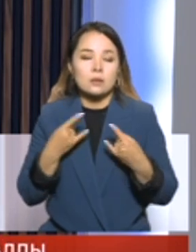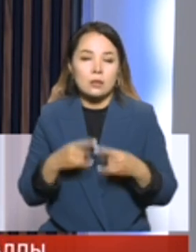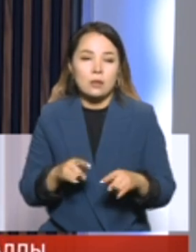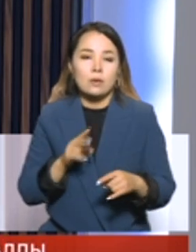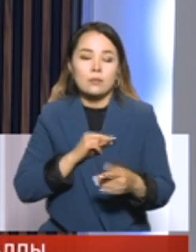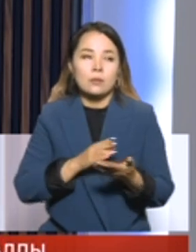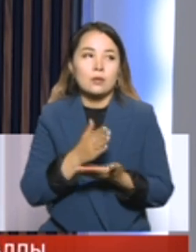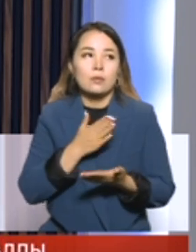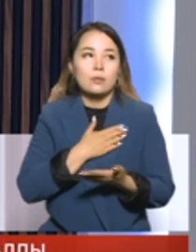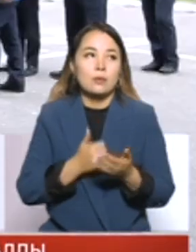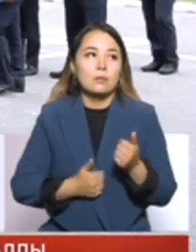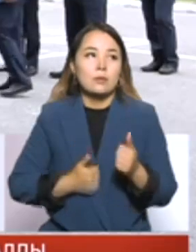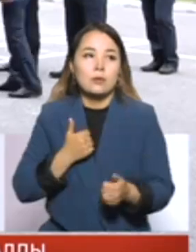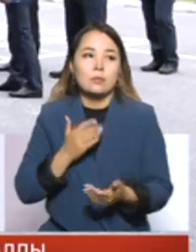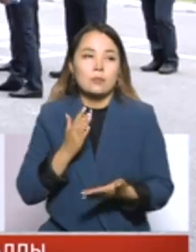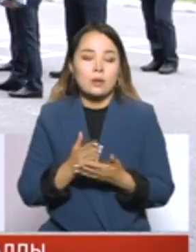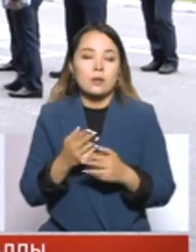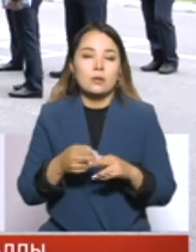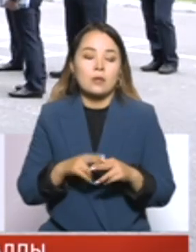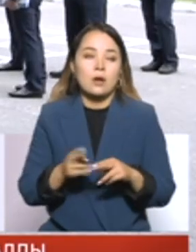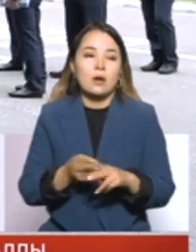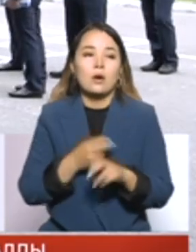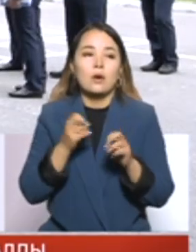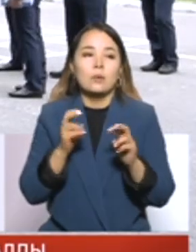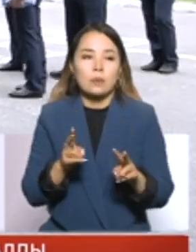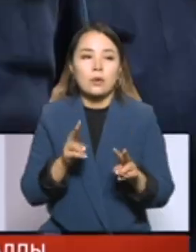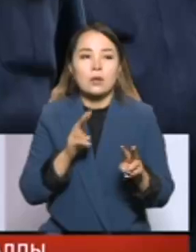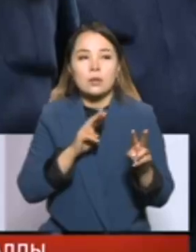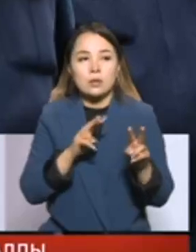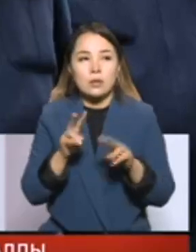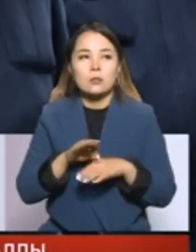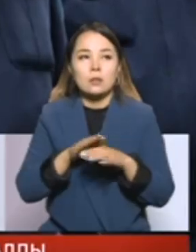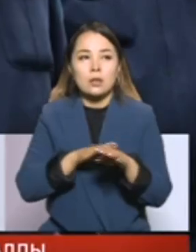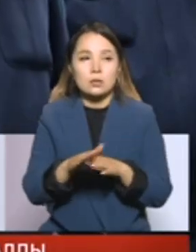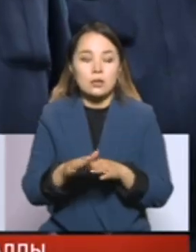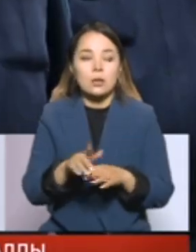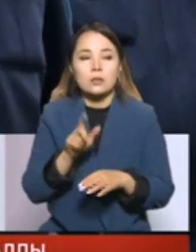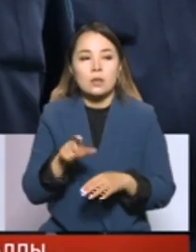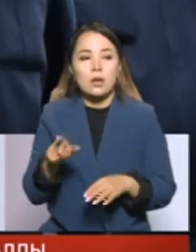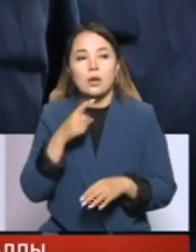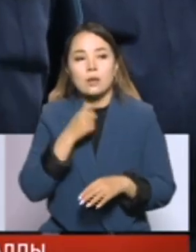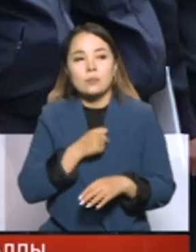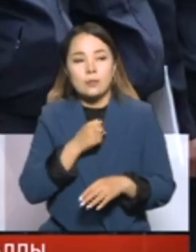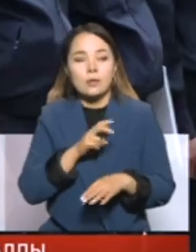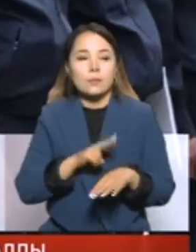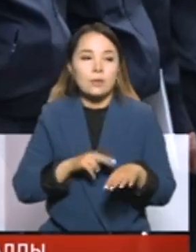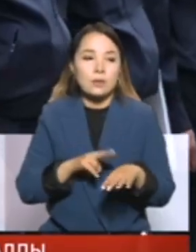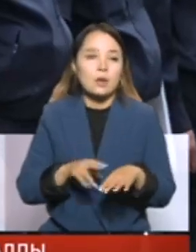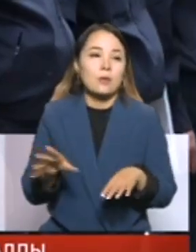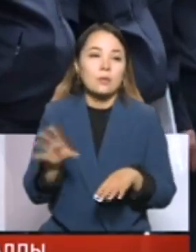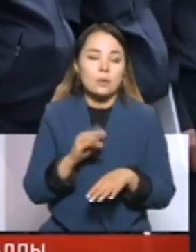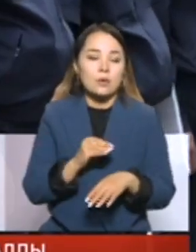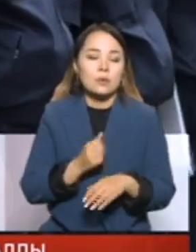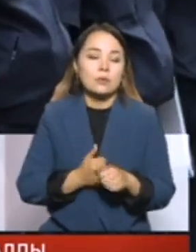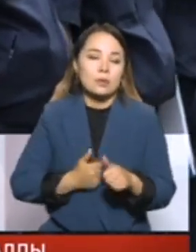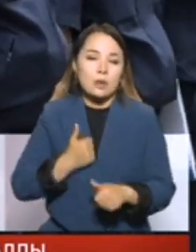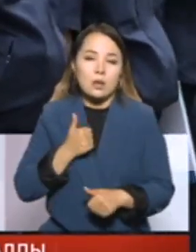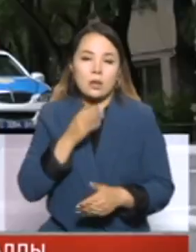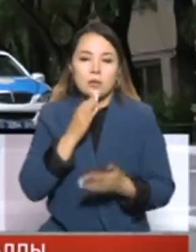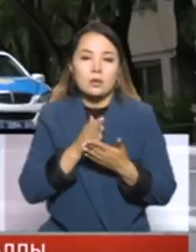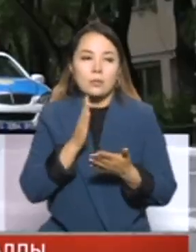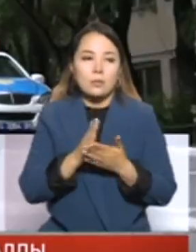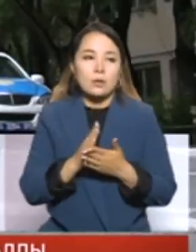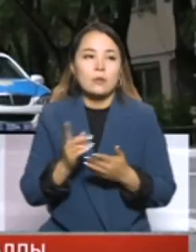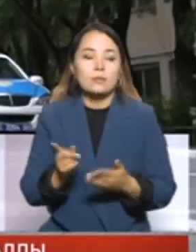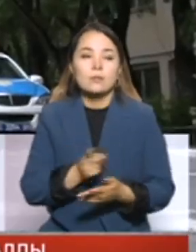қызметті мен мақтанамын. Қауіпсіздікті қадағалап тыныштықты күзететін сақшылардың қызметі қашанда қарбалас әрі мақтаныш. Полицейлердің